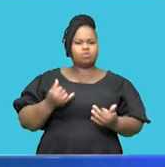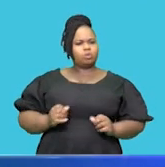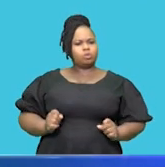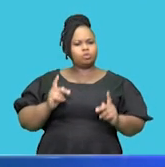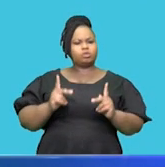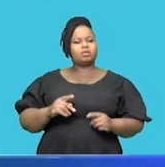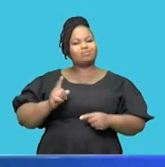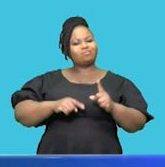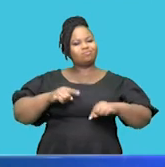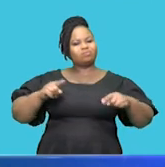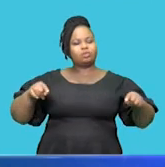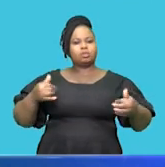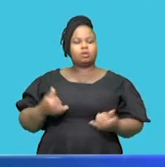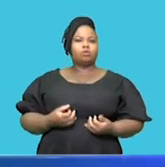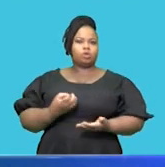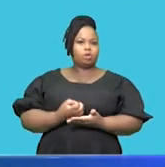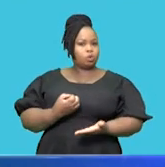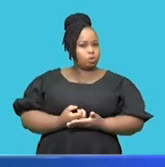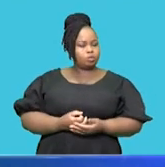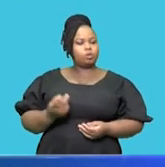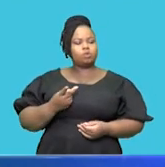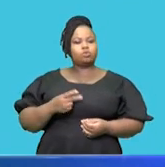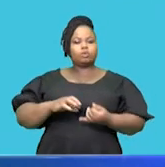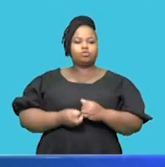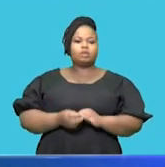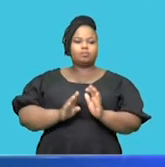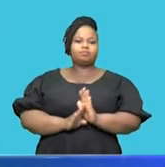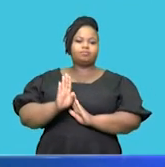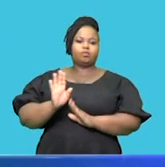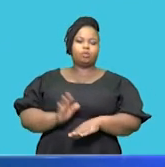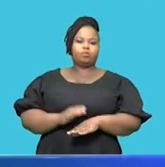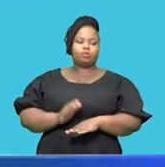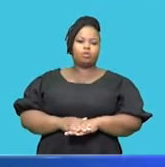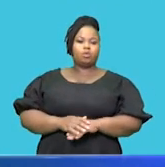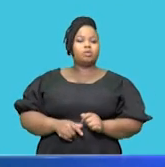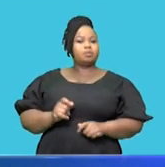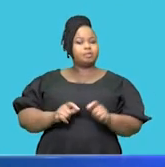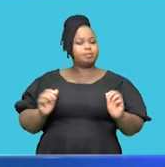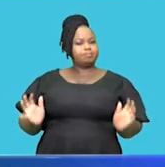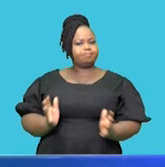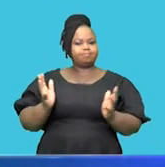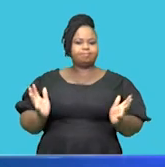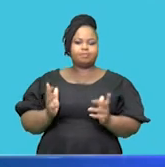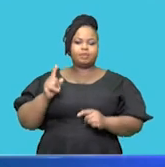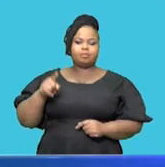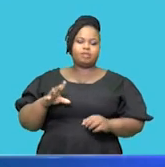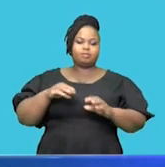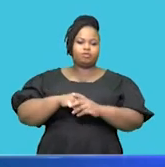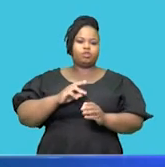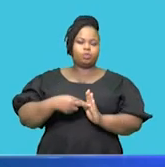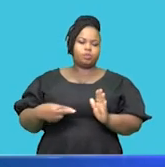emathubeni ezenhlalo obunotho kwesekwa kwemizamo yabo ekusunguleni kanye nokuthuthukisa nokukhuthaza ukubamba